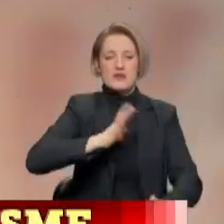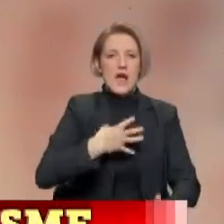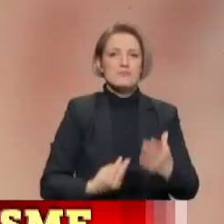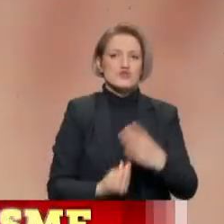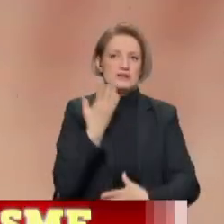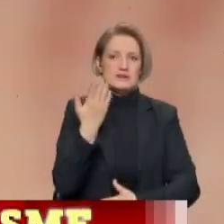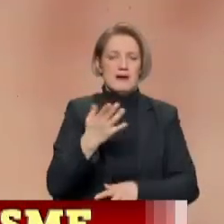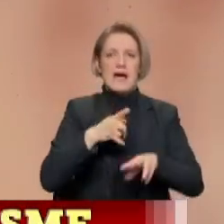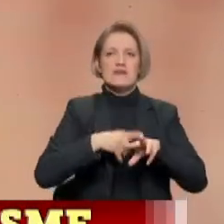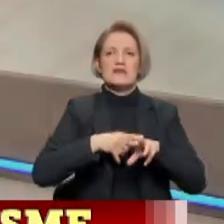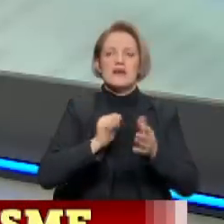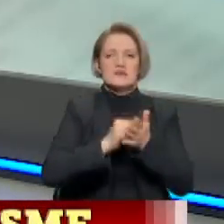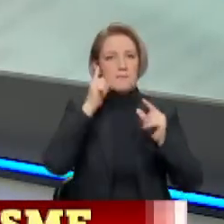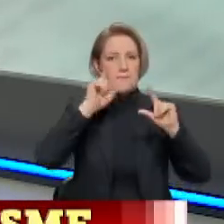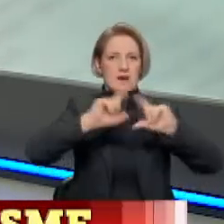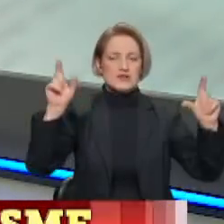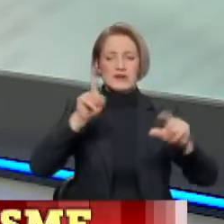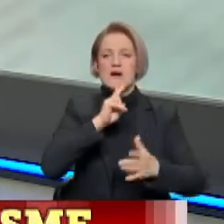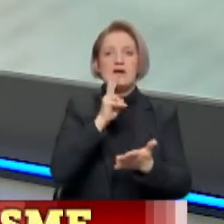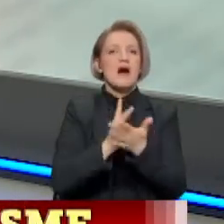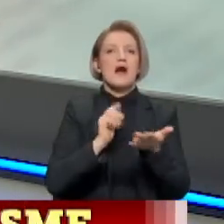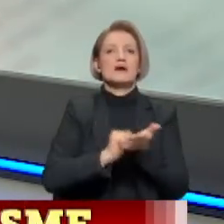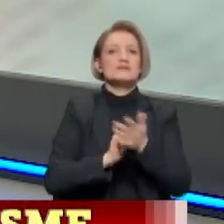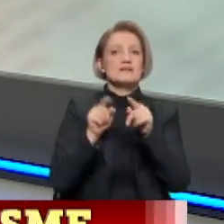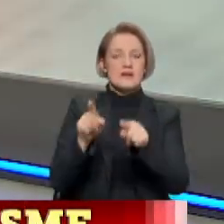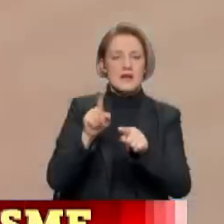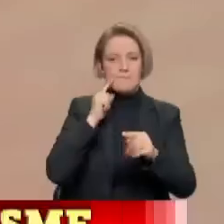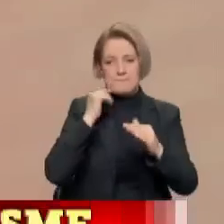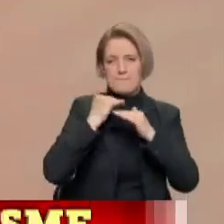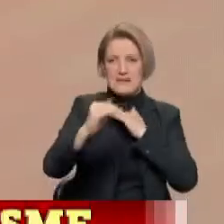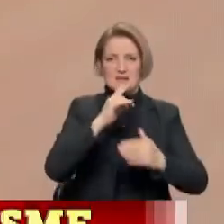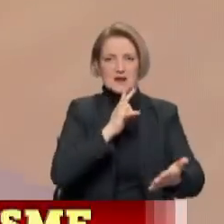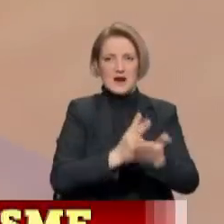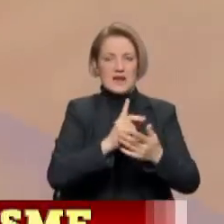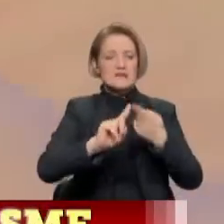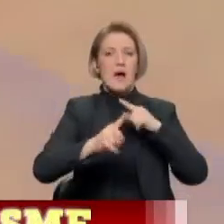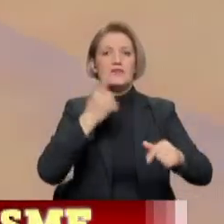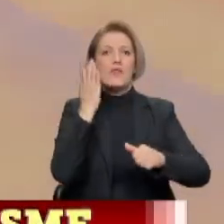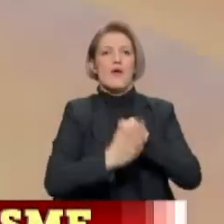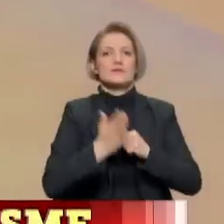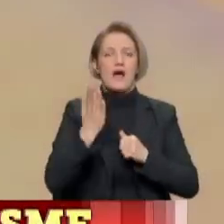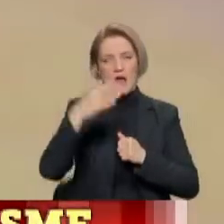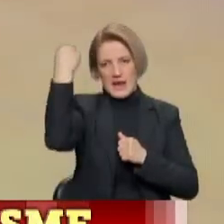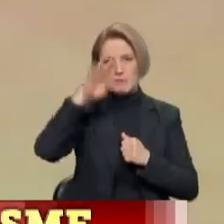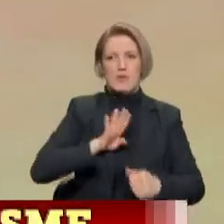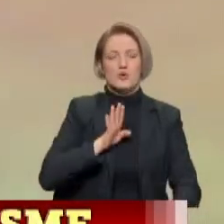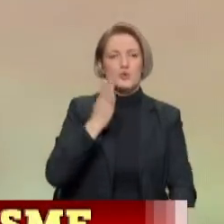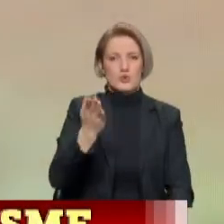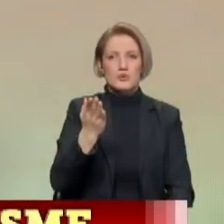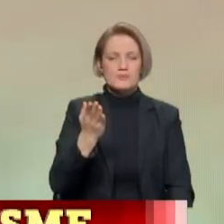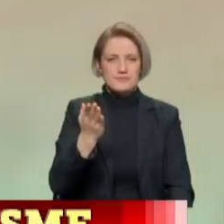çıktı Evrensel Gazetesi'nin manşetinde. Karar Gazetesi milli iradeye siyaset yasağı Ekrem